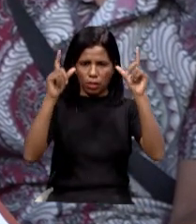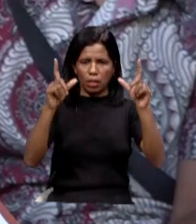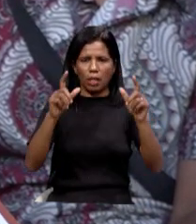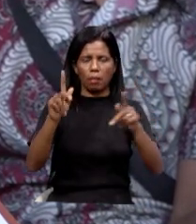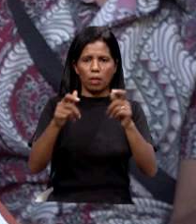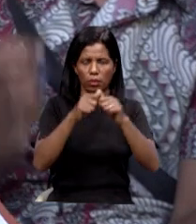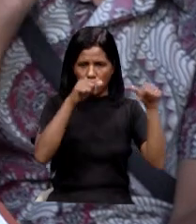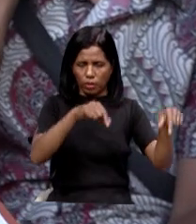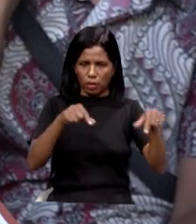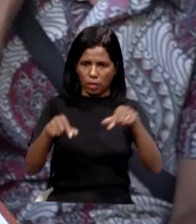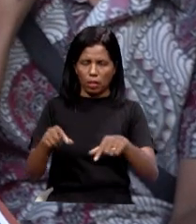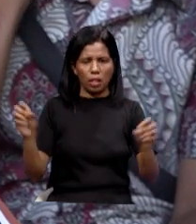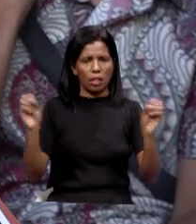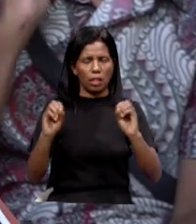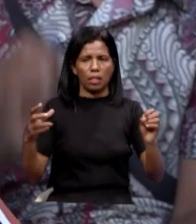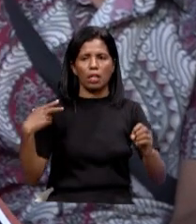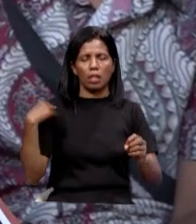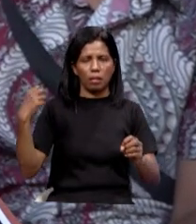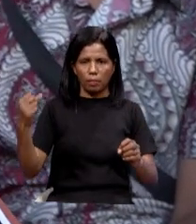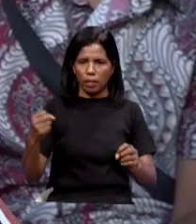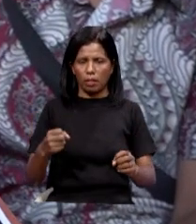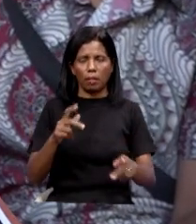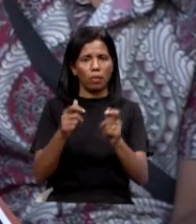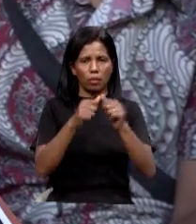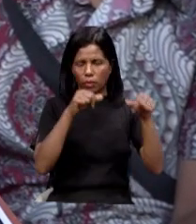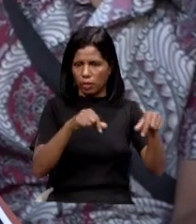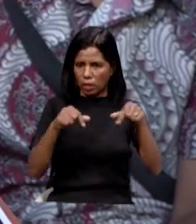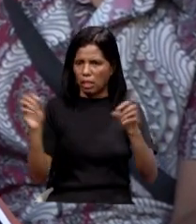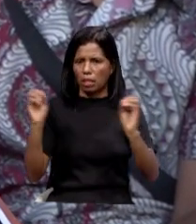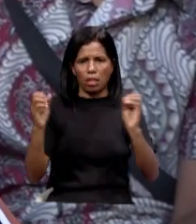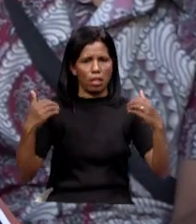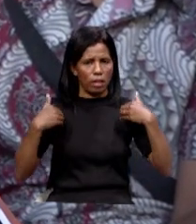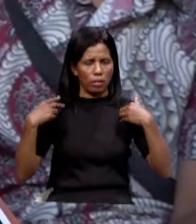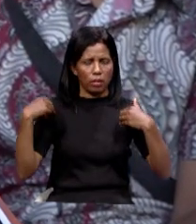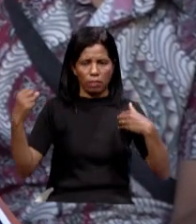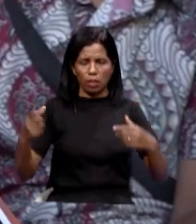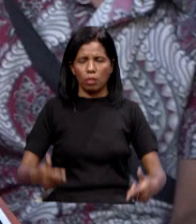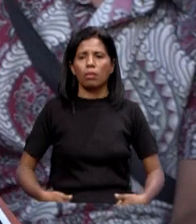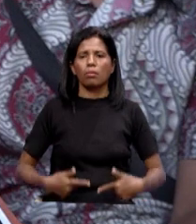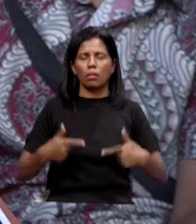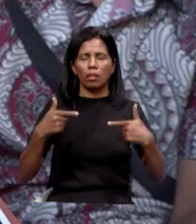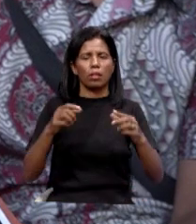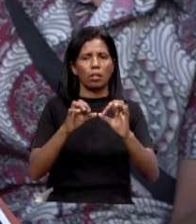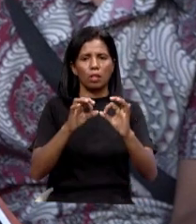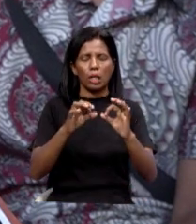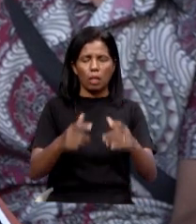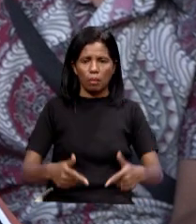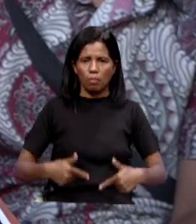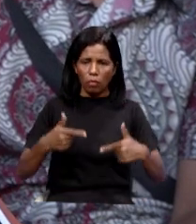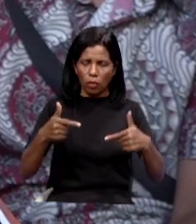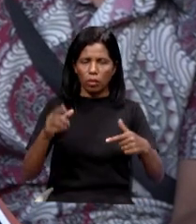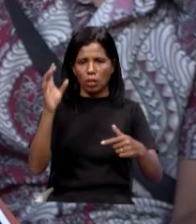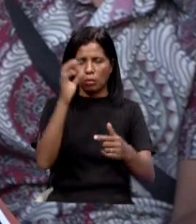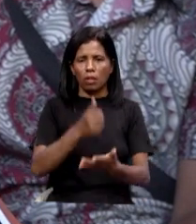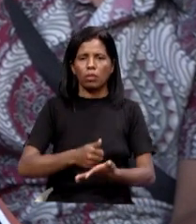mesma que lá é que vive, a tu, bucanha mores, lá é que vive, a tu sustenta a minha família. Facto só tudo,